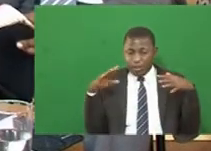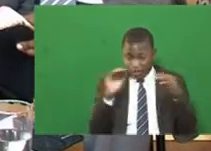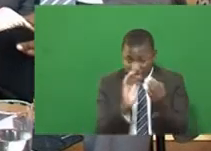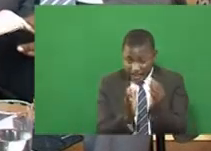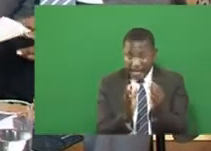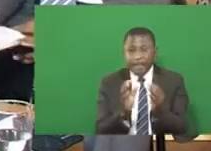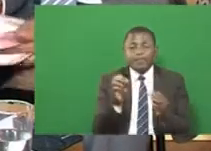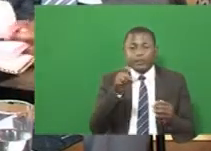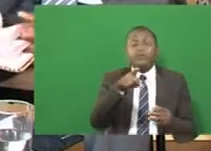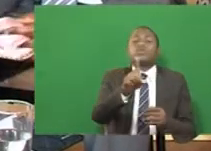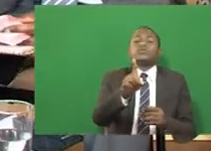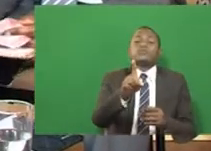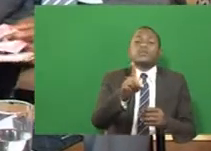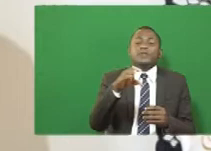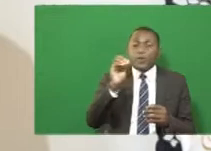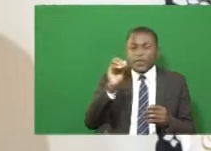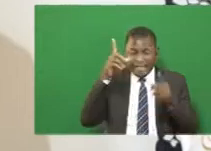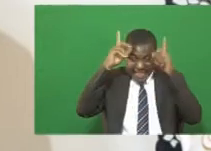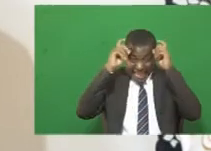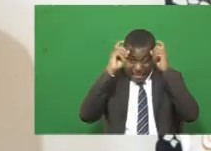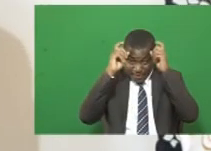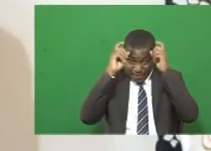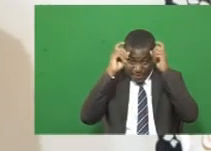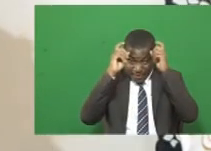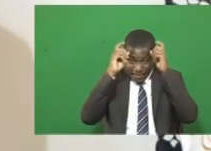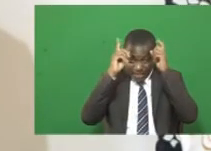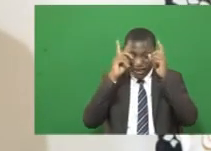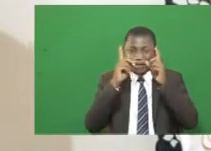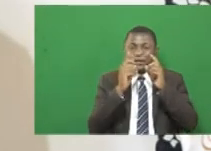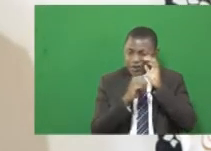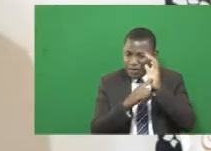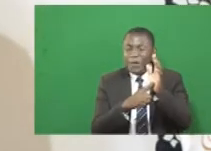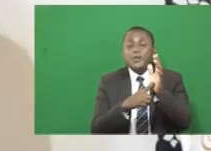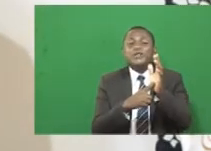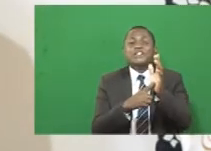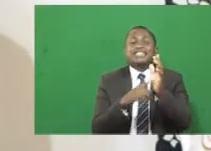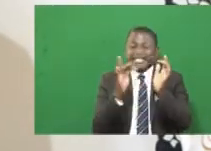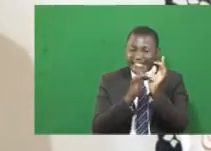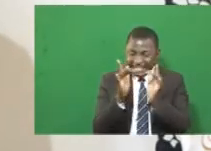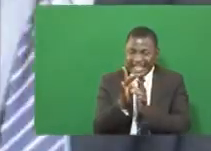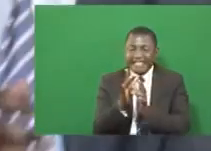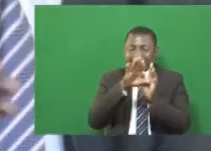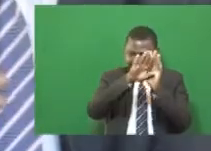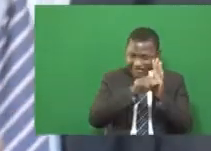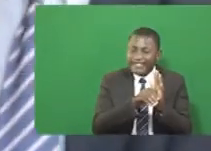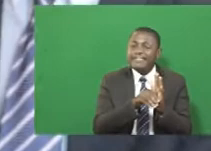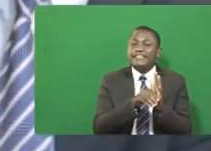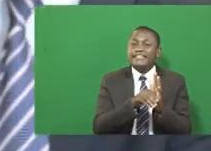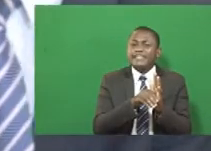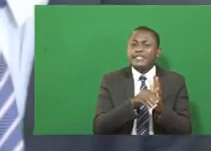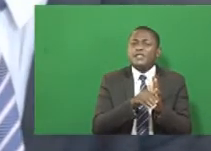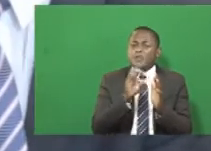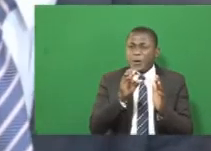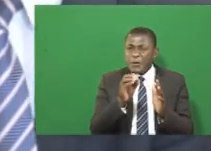vesi rakaverengwa na Satan achiverengera Jesu. Jesu ndobva apindurawo nevesi. Muri kutere mufundisi Satan